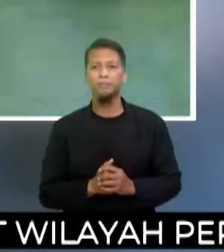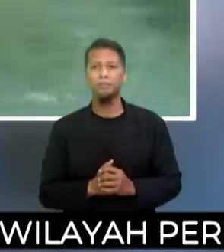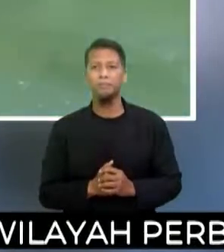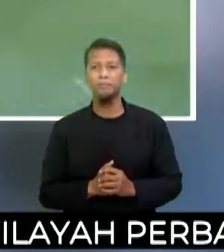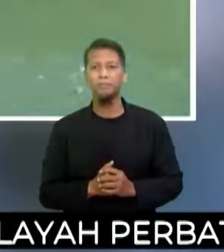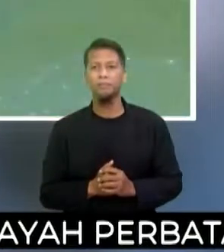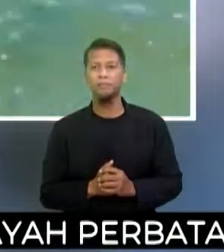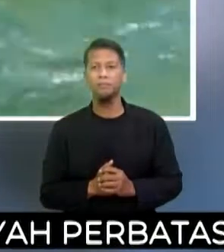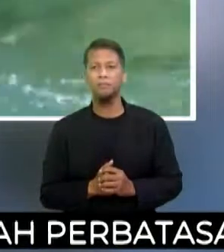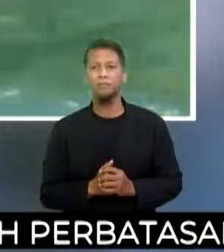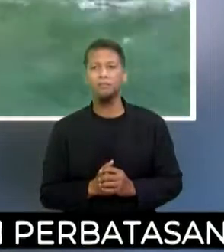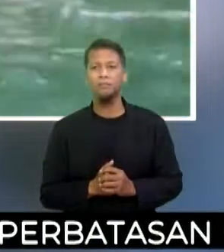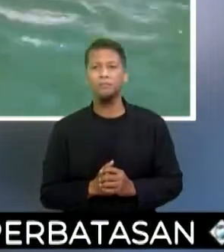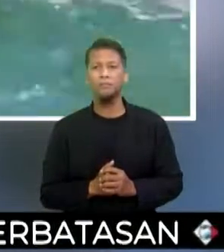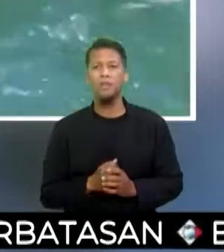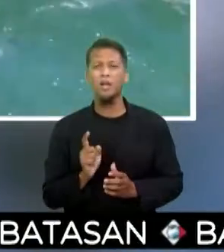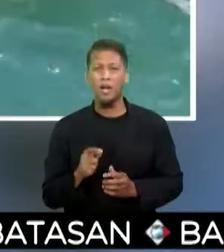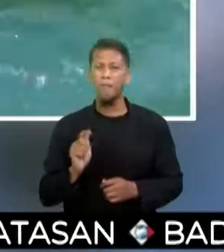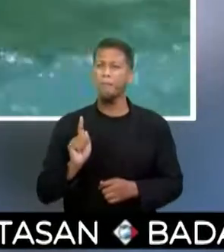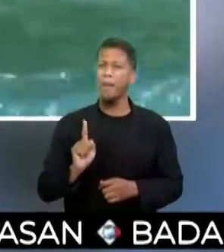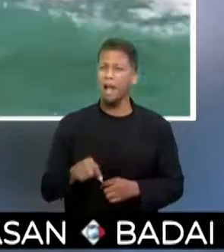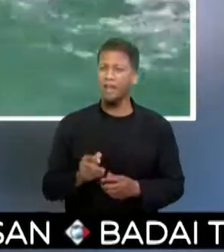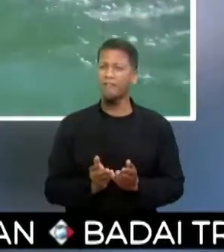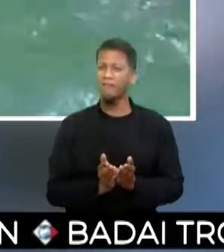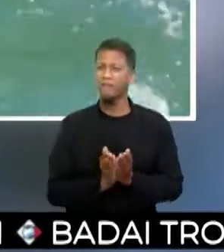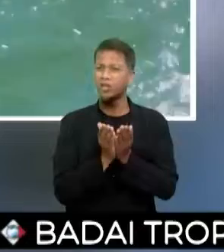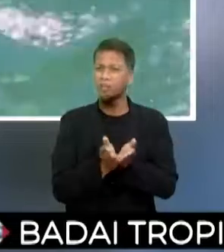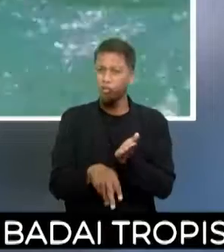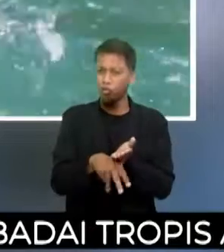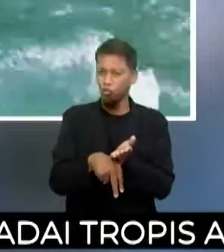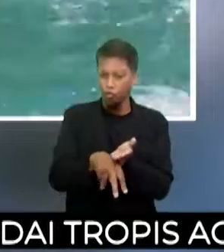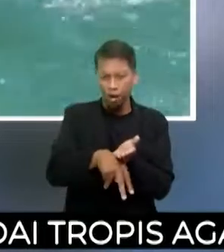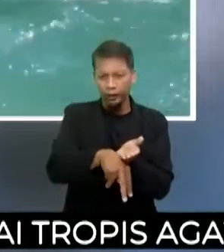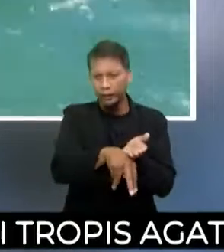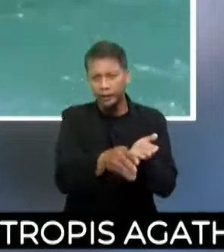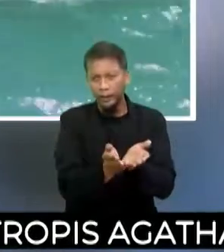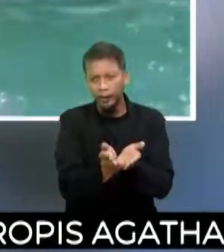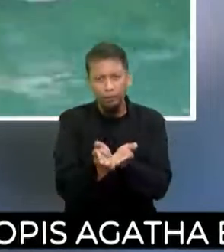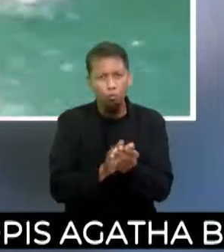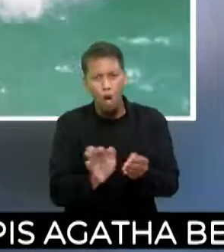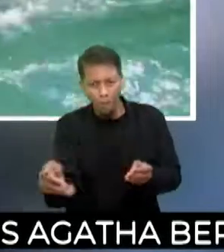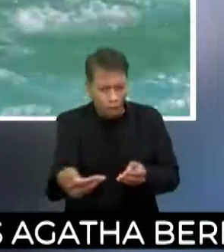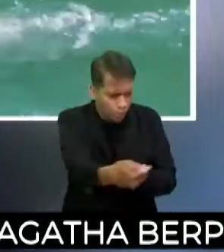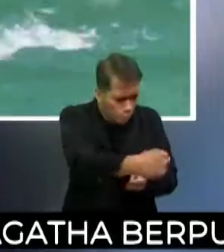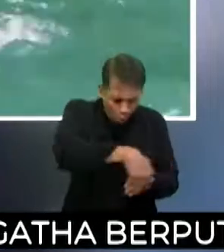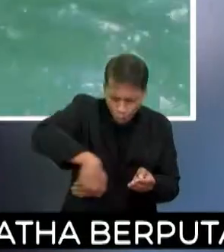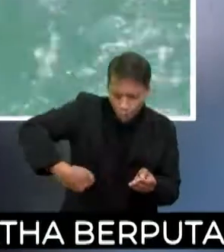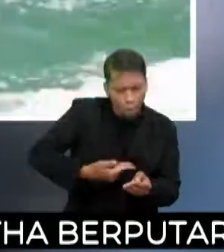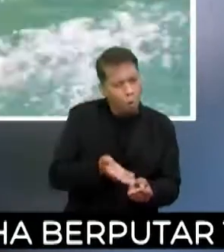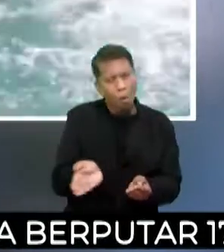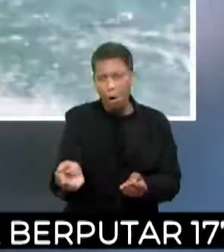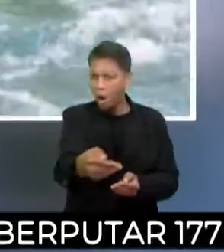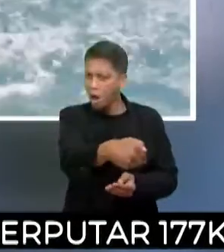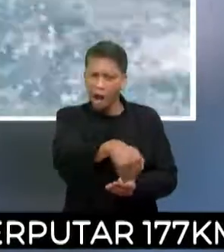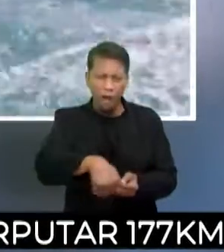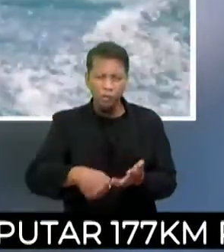atau memanfaatkan boat atau perahu hilir mudik di sungai untuk melihat sesuatu yang